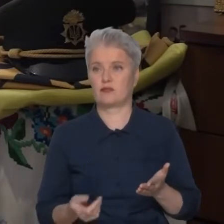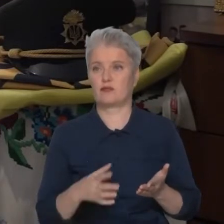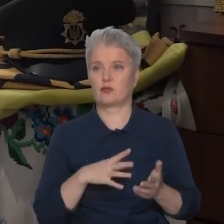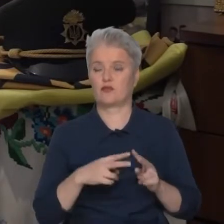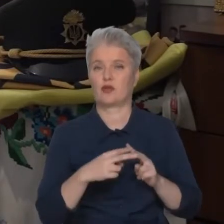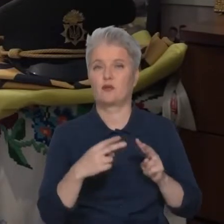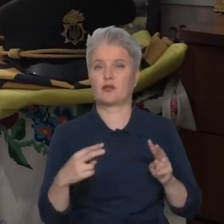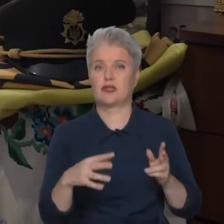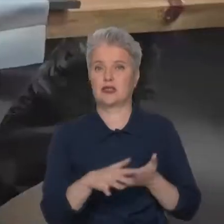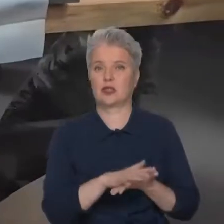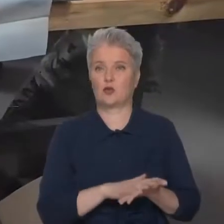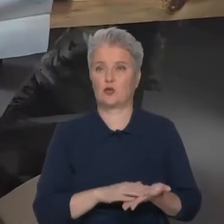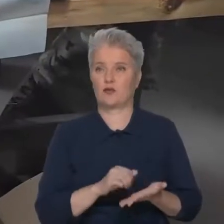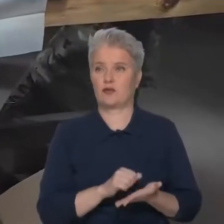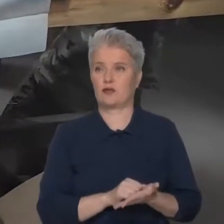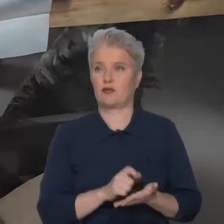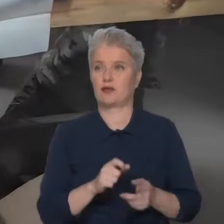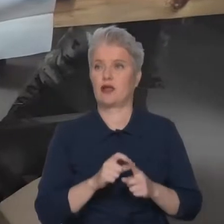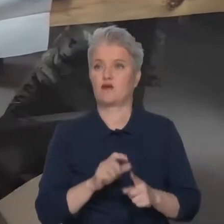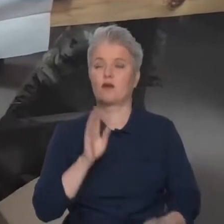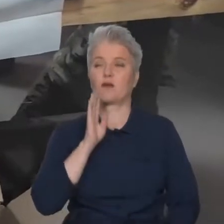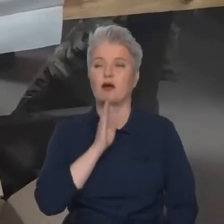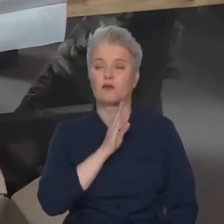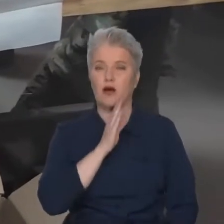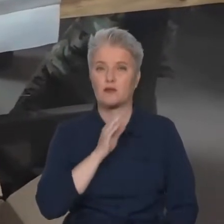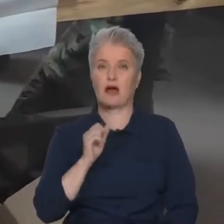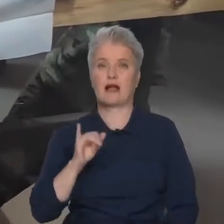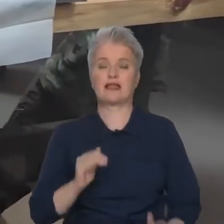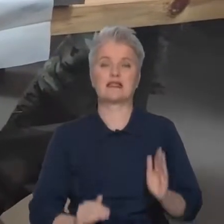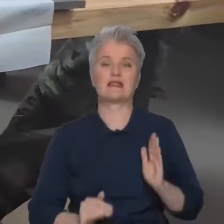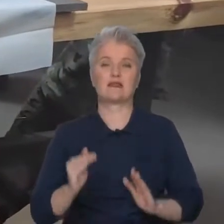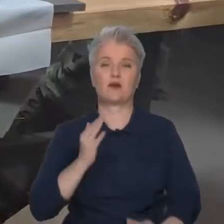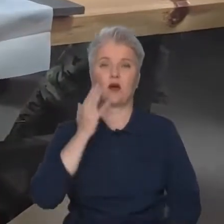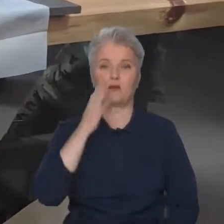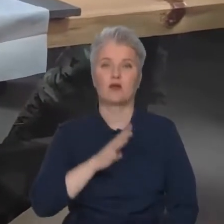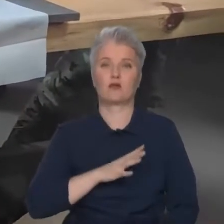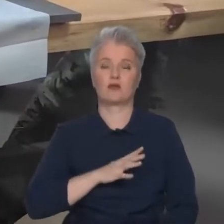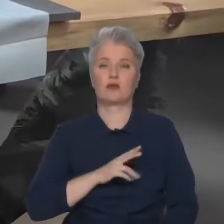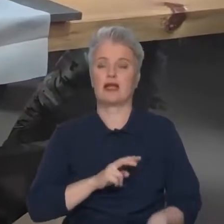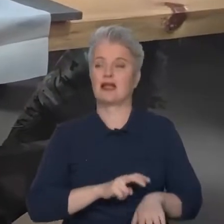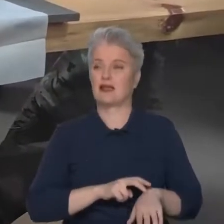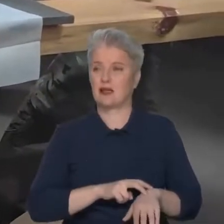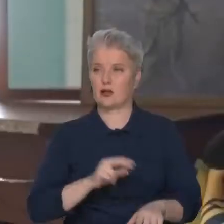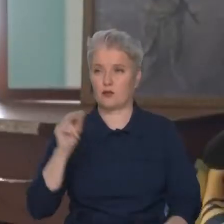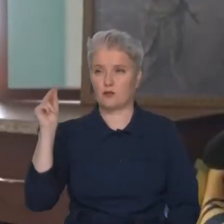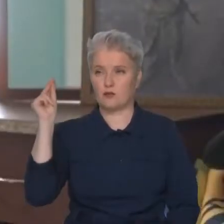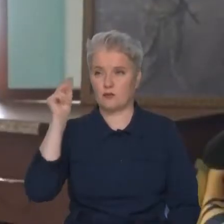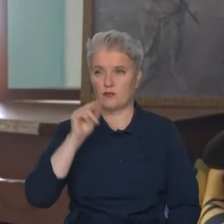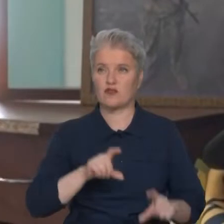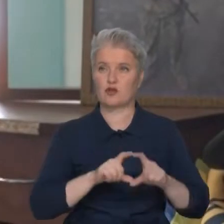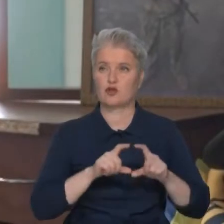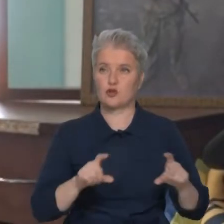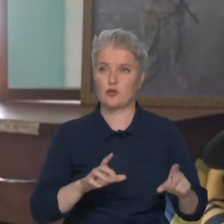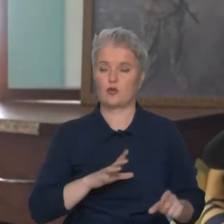міст зруйнований. За словами мами Світлани, Андрій з дитинства мріяв стати лікарем. Навчався в школі, в